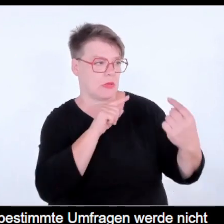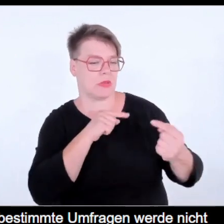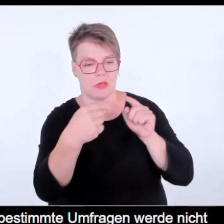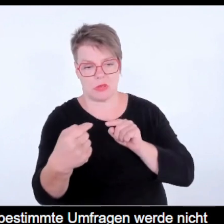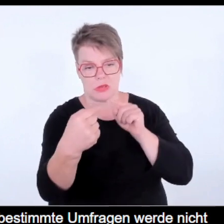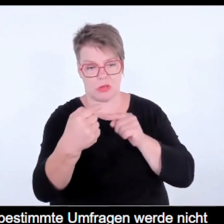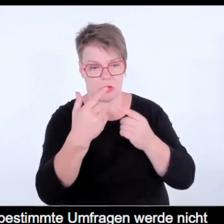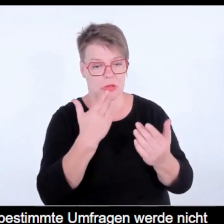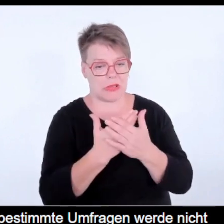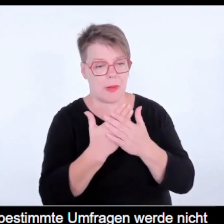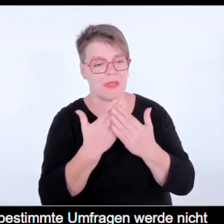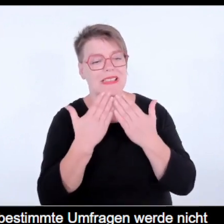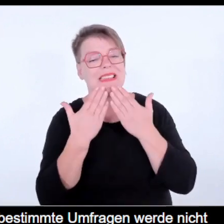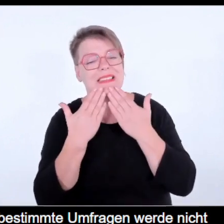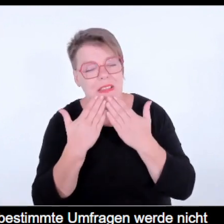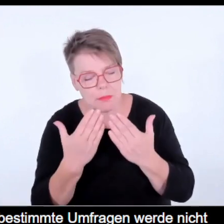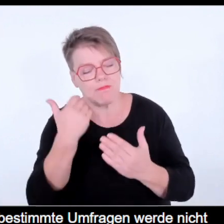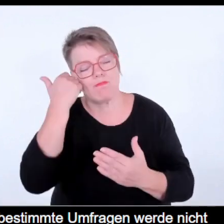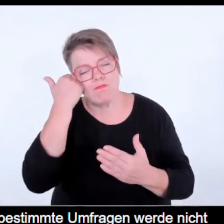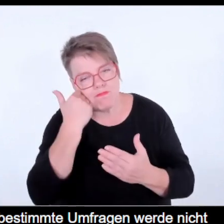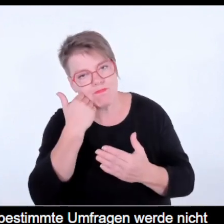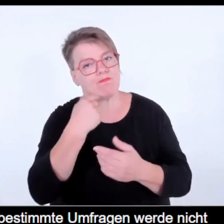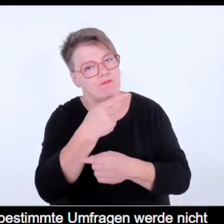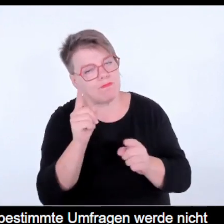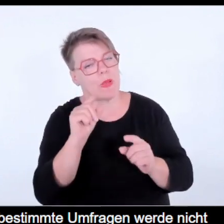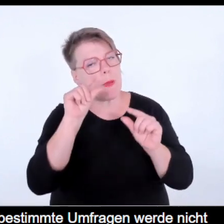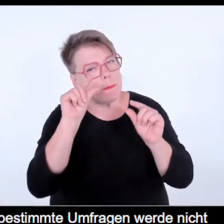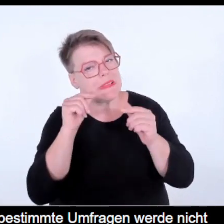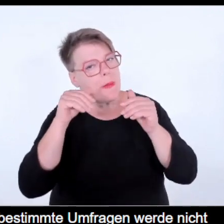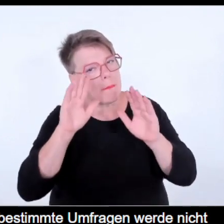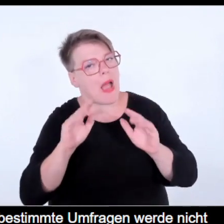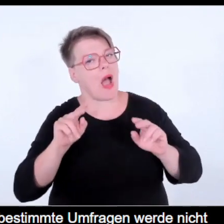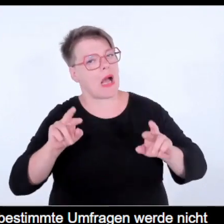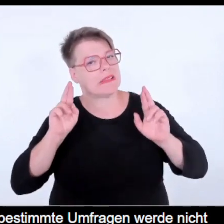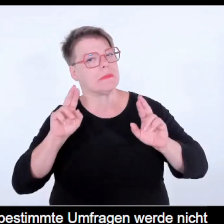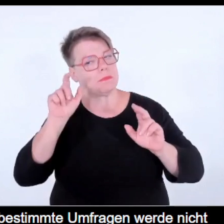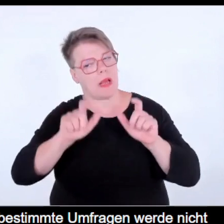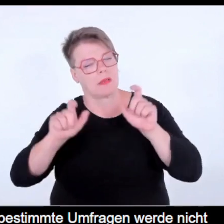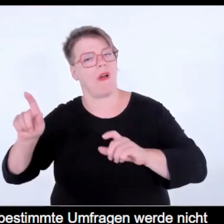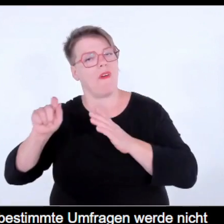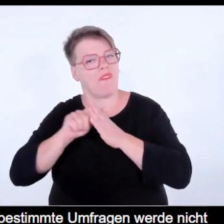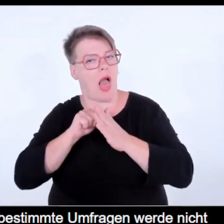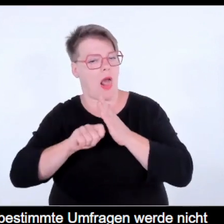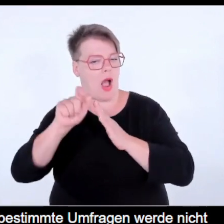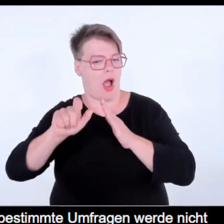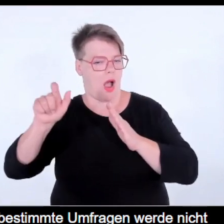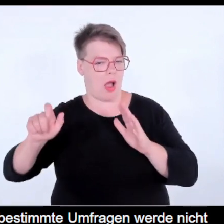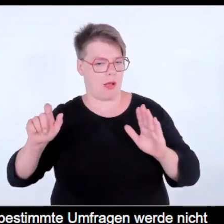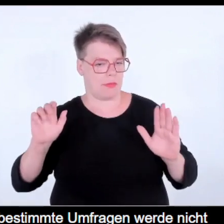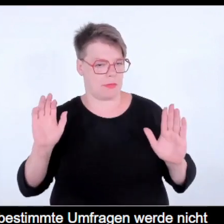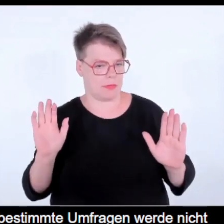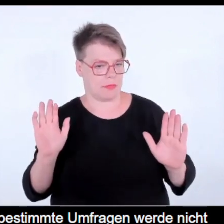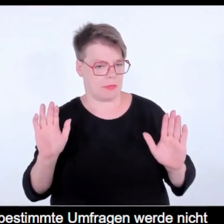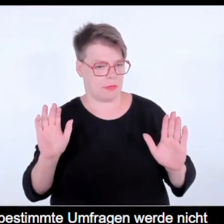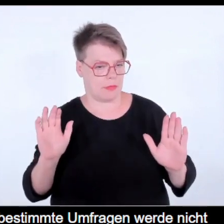wenn man sieht, was rauskommt, das ist wie im Fußball. Die Halbzeitführung oder auch in der 70. Minute aufhören zu spielen,